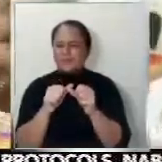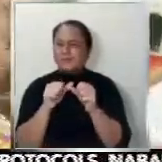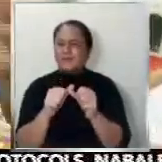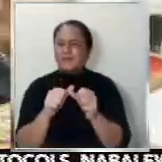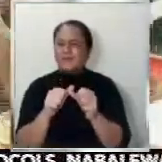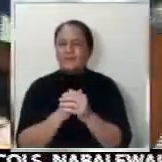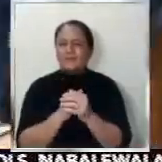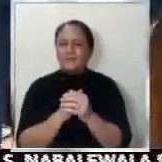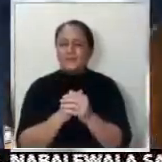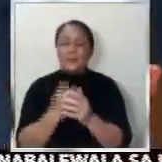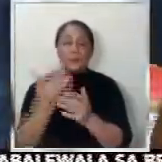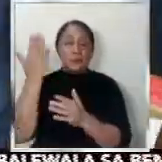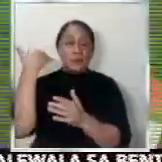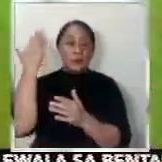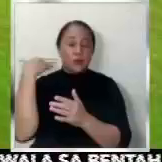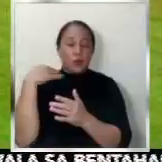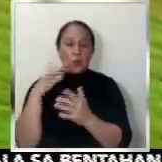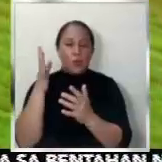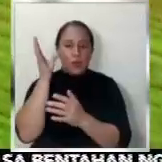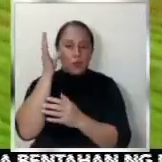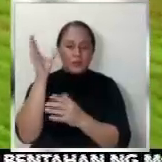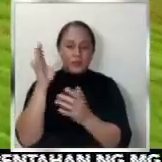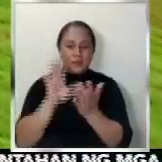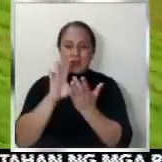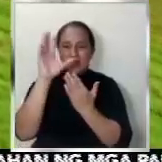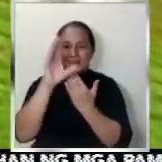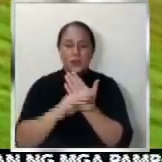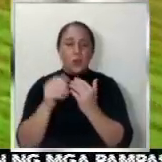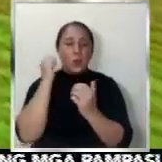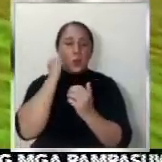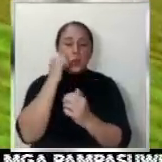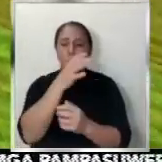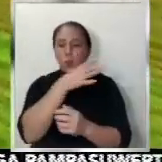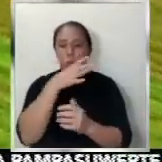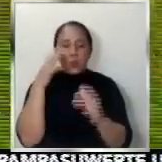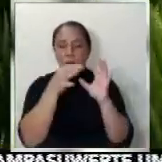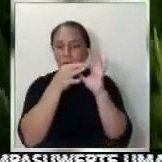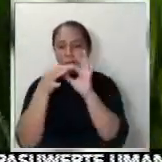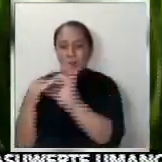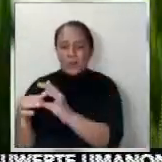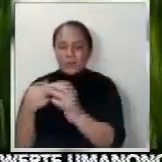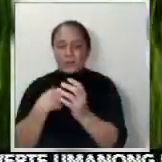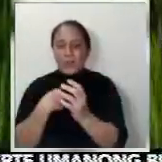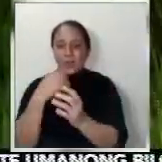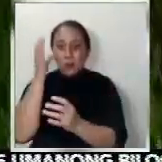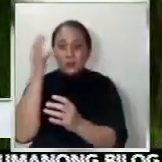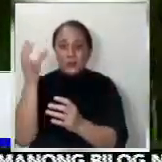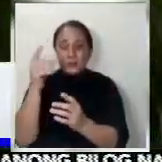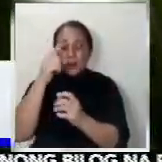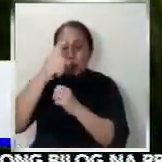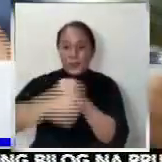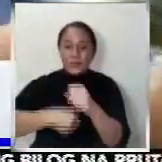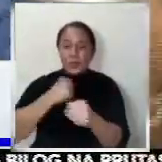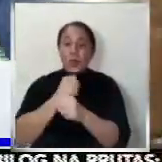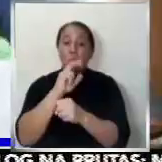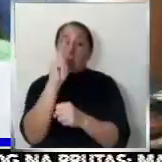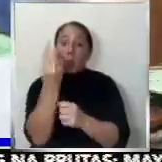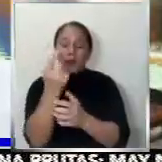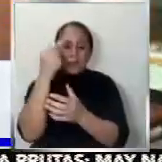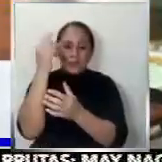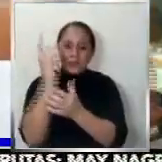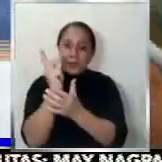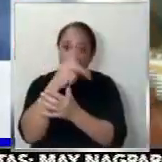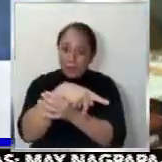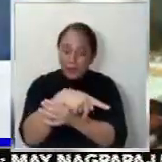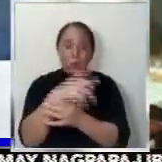Noong unang panahon, walang konsepto ng kalendaryo. Puro agriculture-based lamang ang kanilang konsepto ng isang taon. Kung kailan ka nagtanim at kung kailan